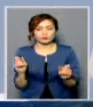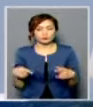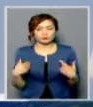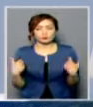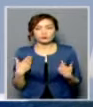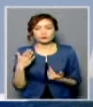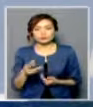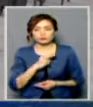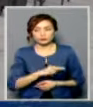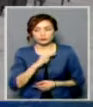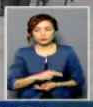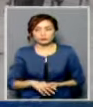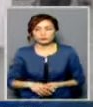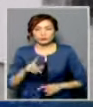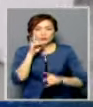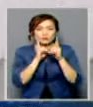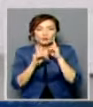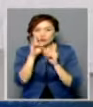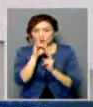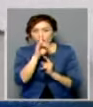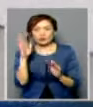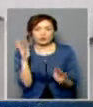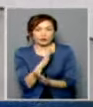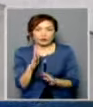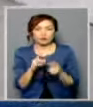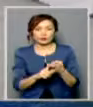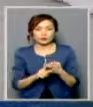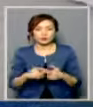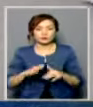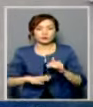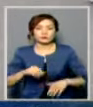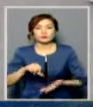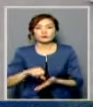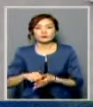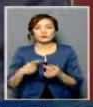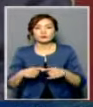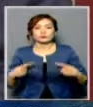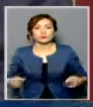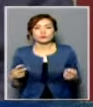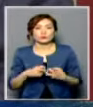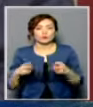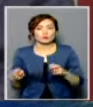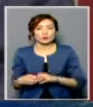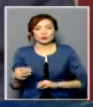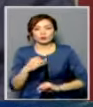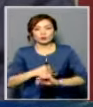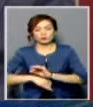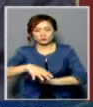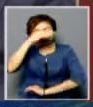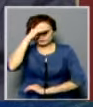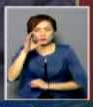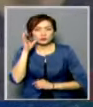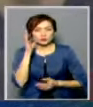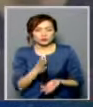деген сенімдемін. Конференцияда мұнай, экология, вирусология салаларына қатысты бірнеше өзекті проблемалар қозғалып, ұсыныстар